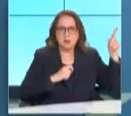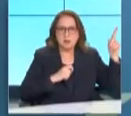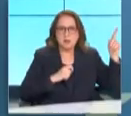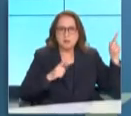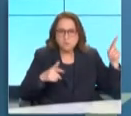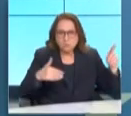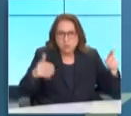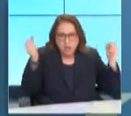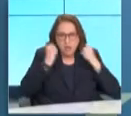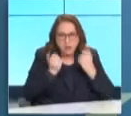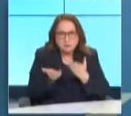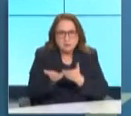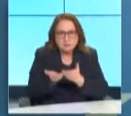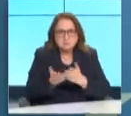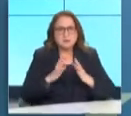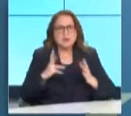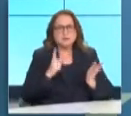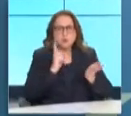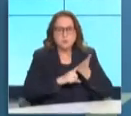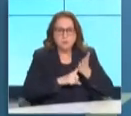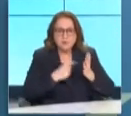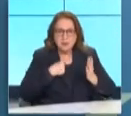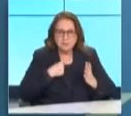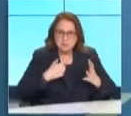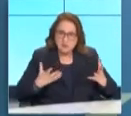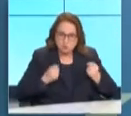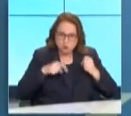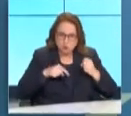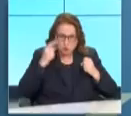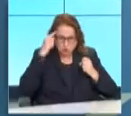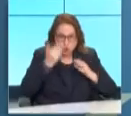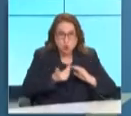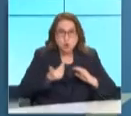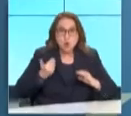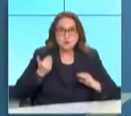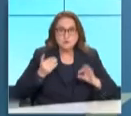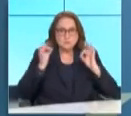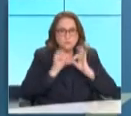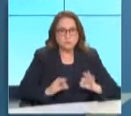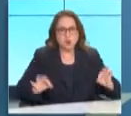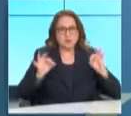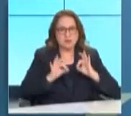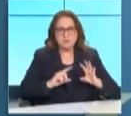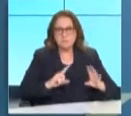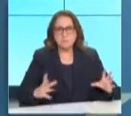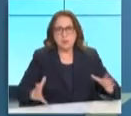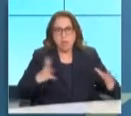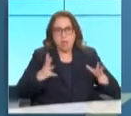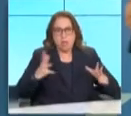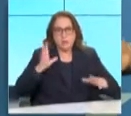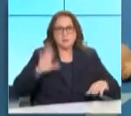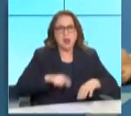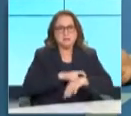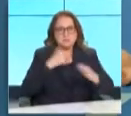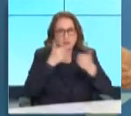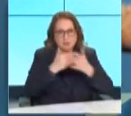να προετοιμαστούμε για μια επερχόμενη κρίση, η οποία δεν πρέπει να μας βρει απροετοίμαστος. Θα είναι πραγματικά μια τραγωδία αν